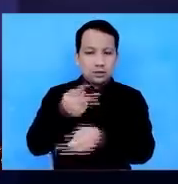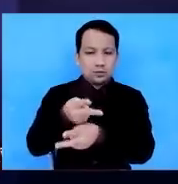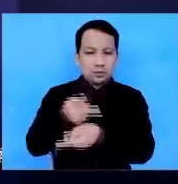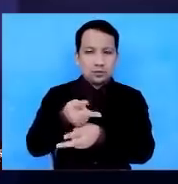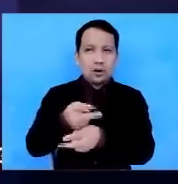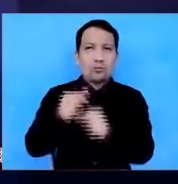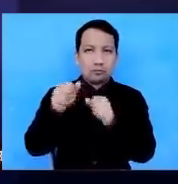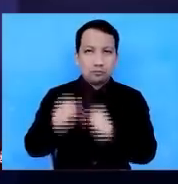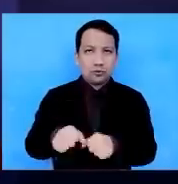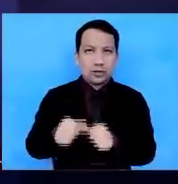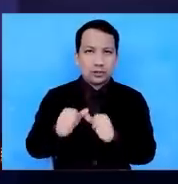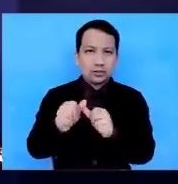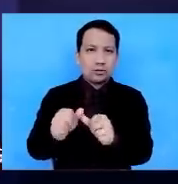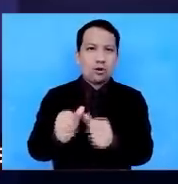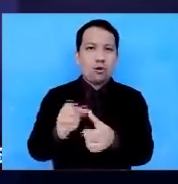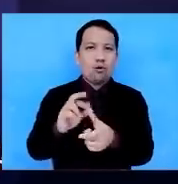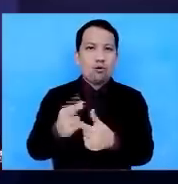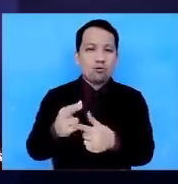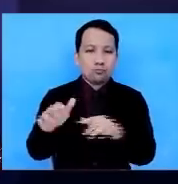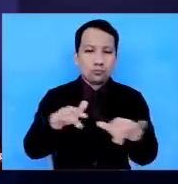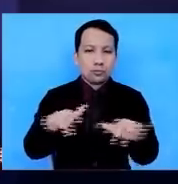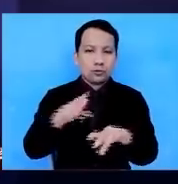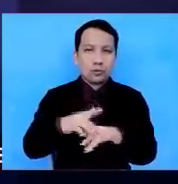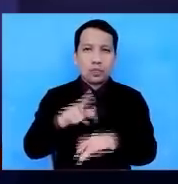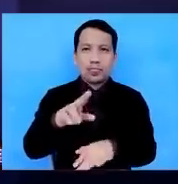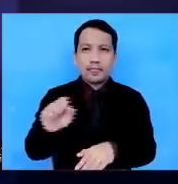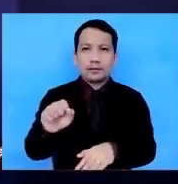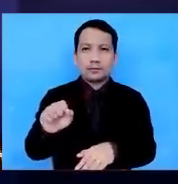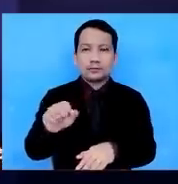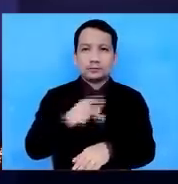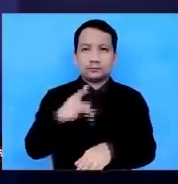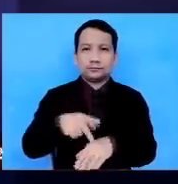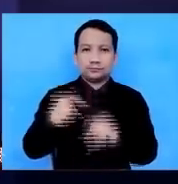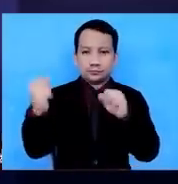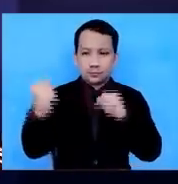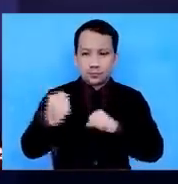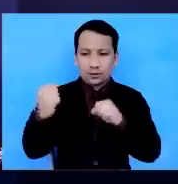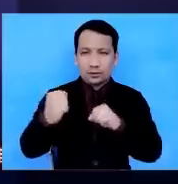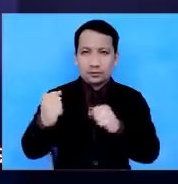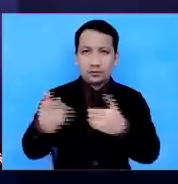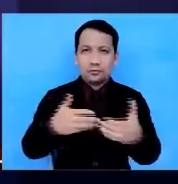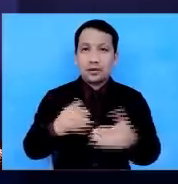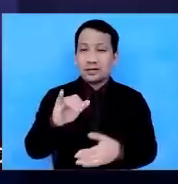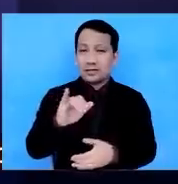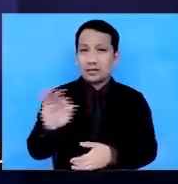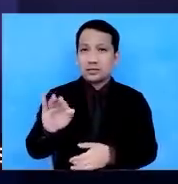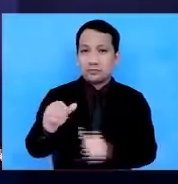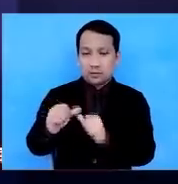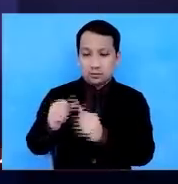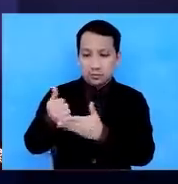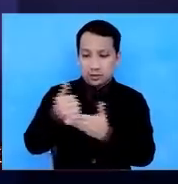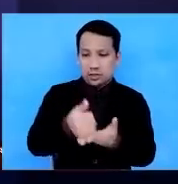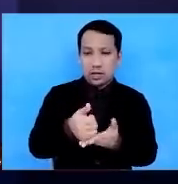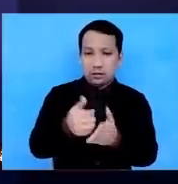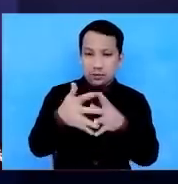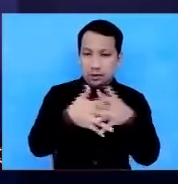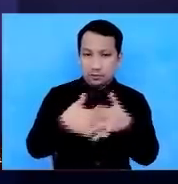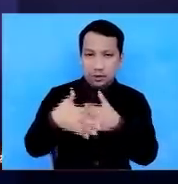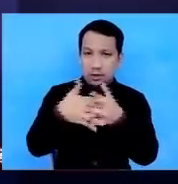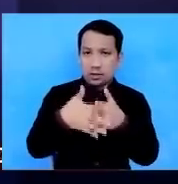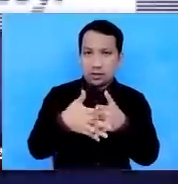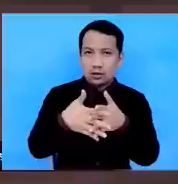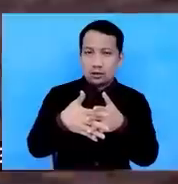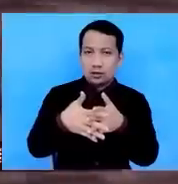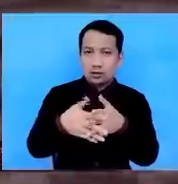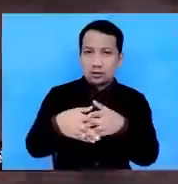pwedeng mag-invoke o magpagalaw sa US-Philippines Mutual Defense Treaty kung saan tutulong ang pwersang militar ng Amerika sa